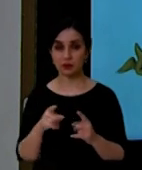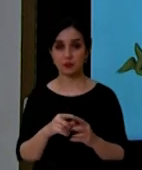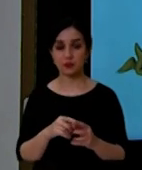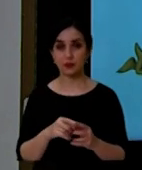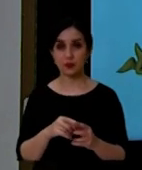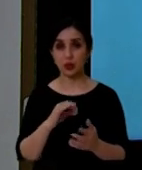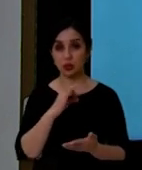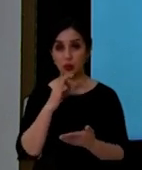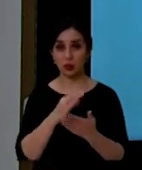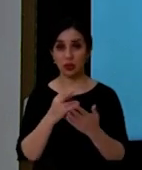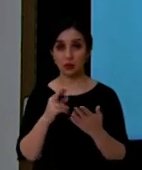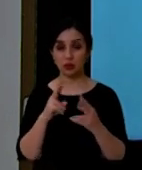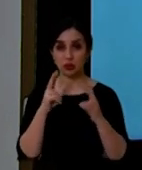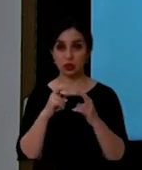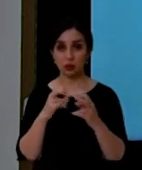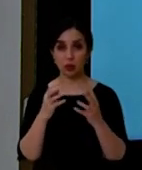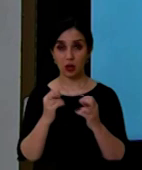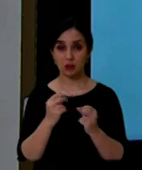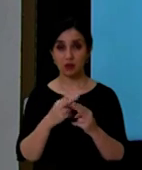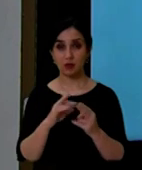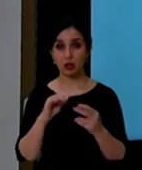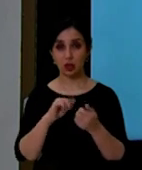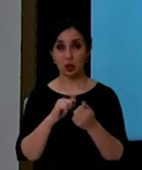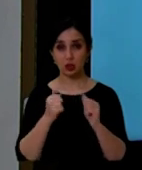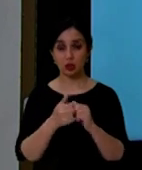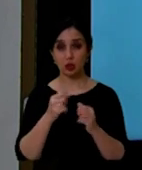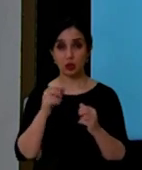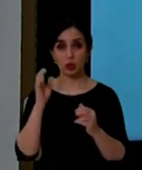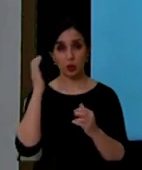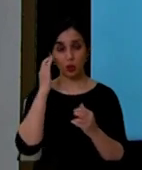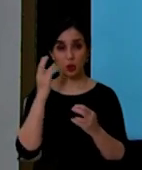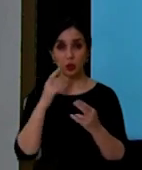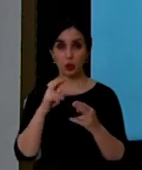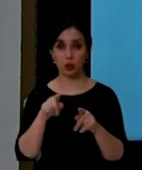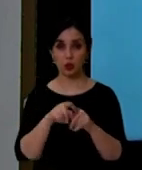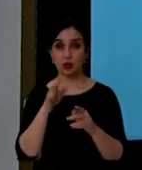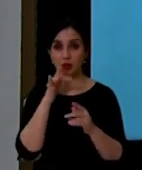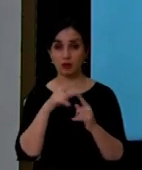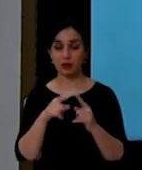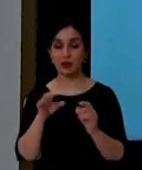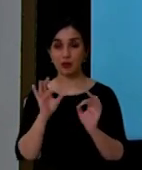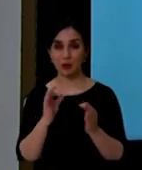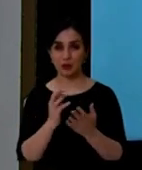Cevablarımızın təkşərə olamız, demək, toshkomur davrda, G-diyam toğru tapdengiz.